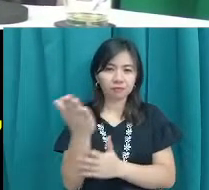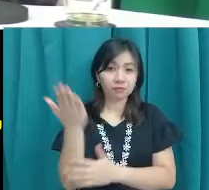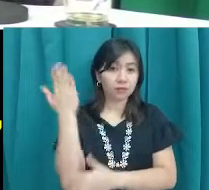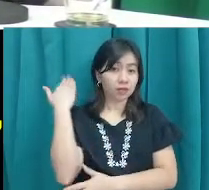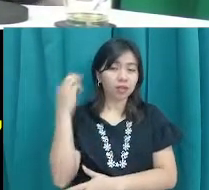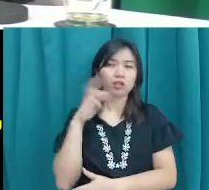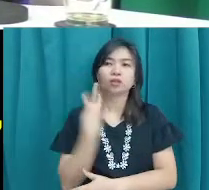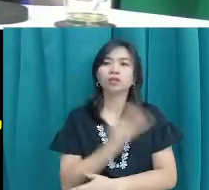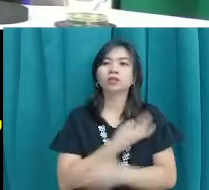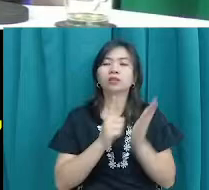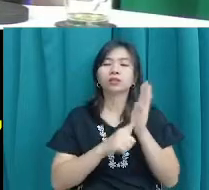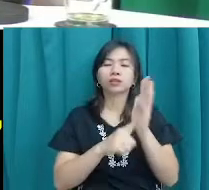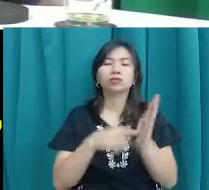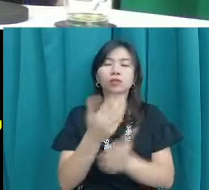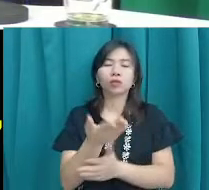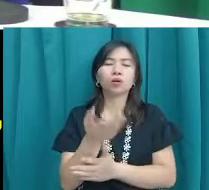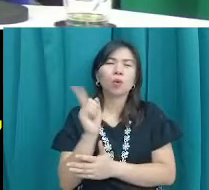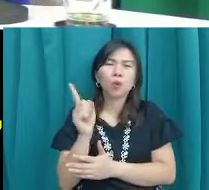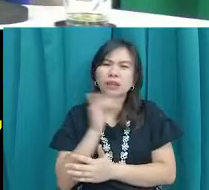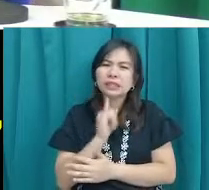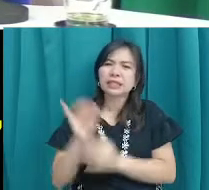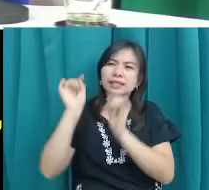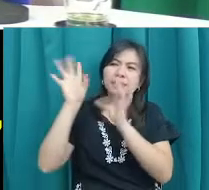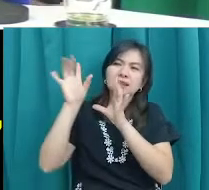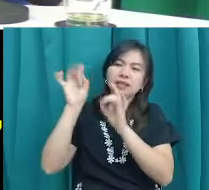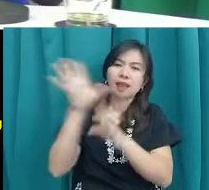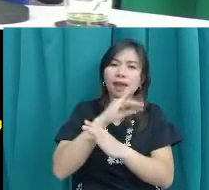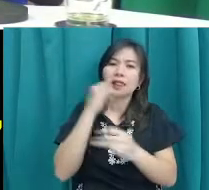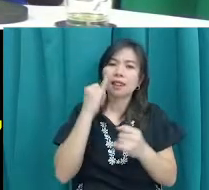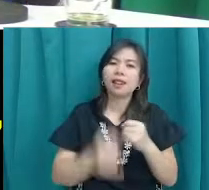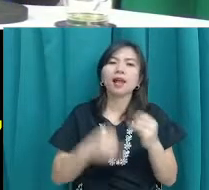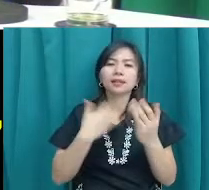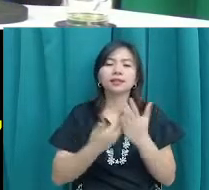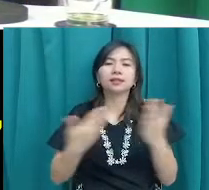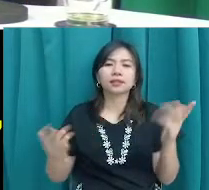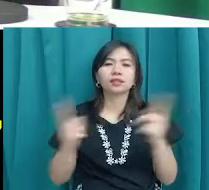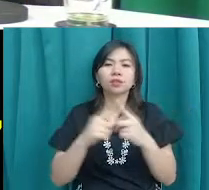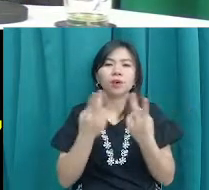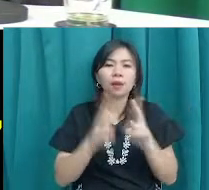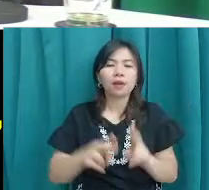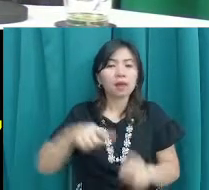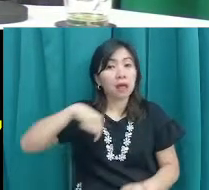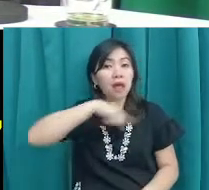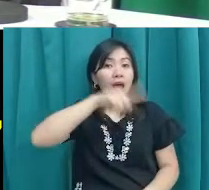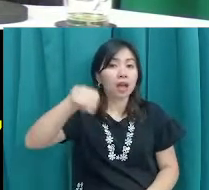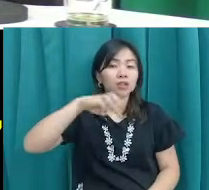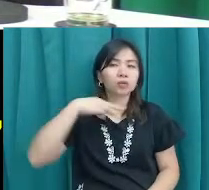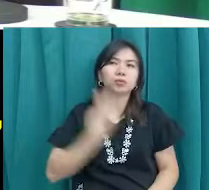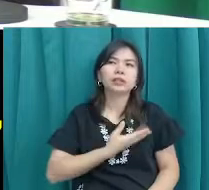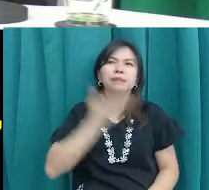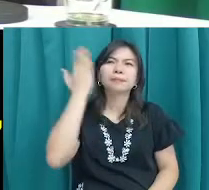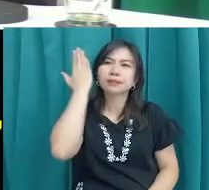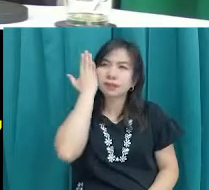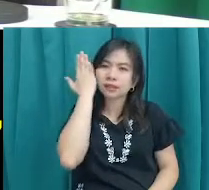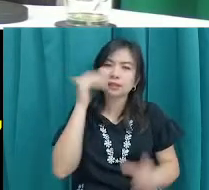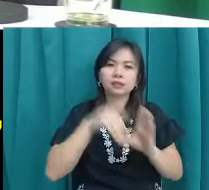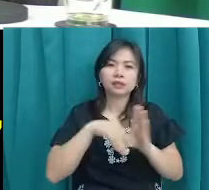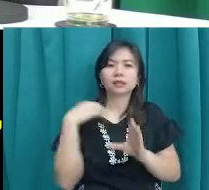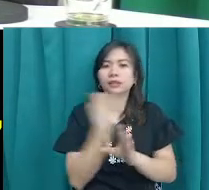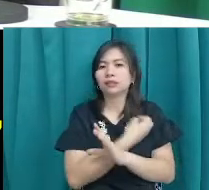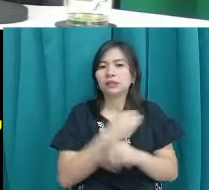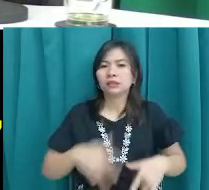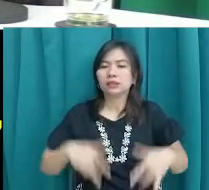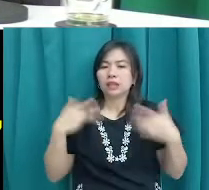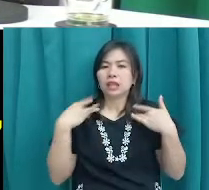inyo, ang mga nakakatakot at ang pinakauli, sabi ko nga sa inyo, nagpapanggap kayo sa pamumuhay nyo bilang isang disipulo